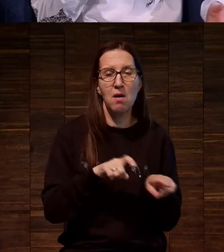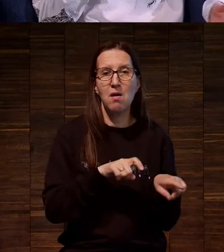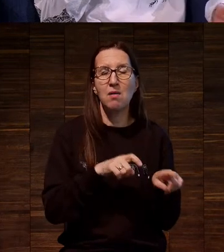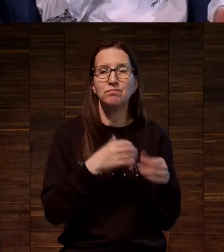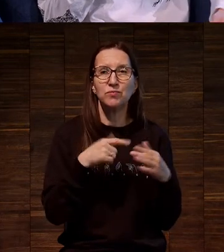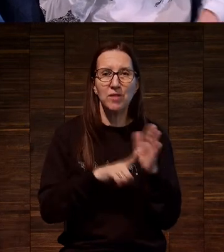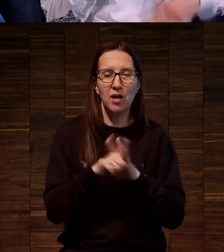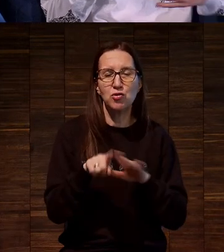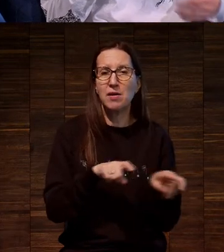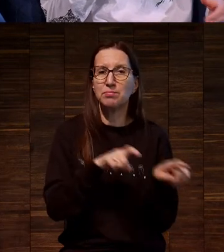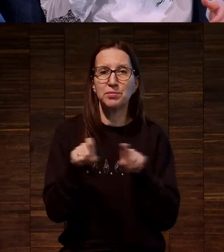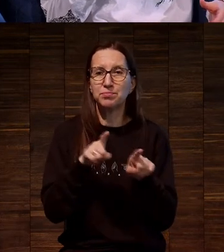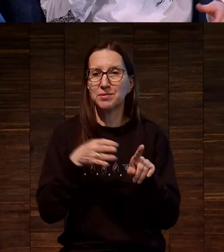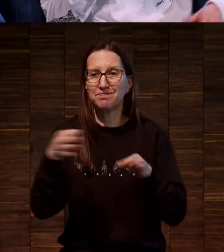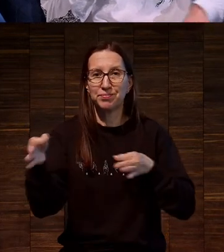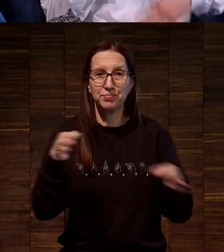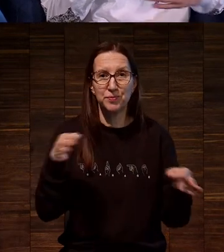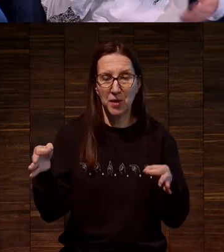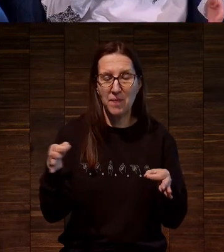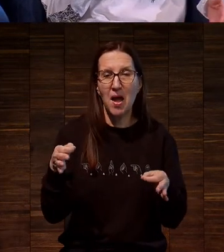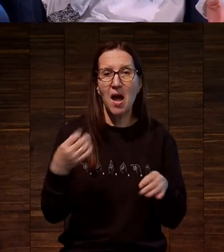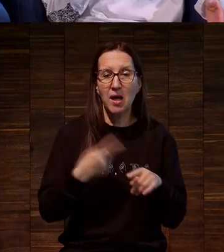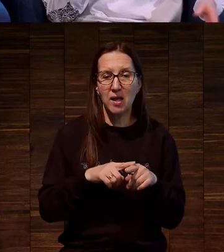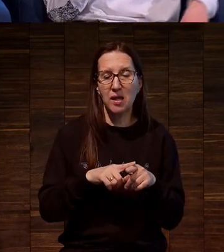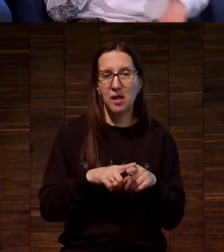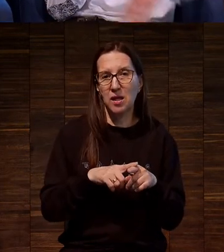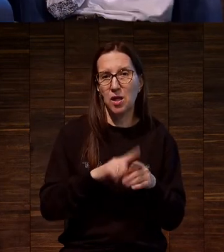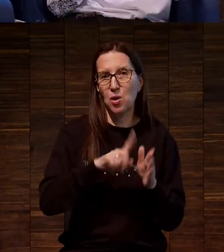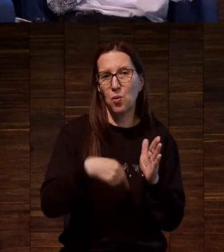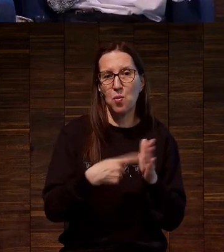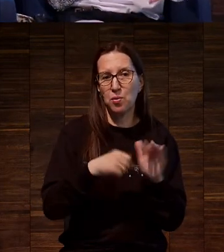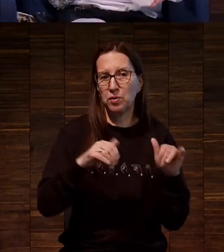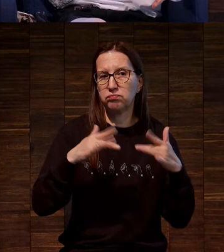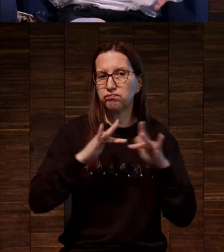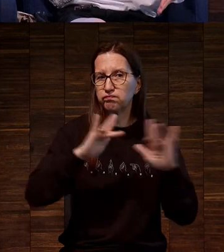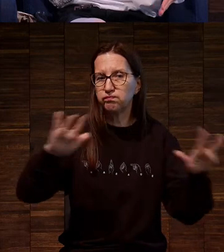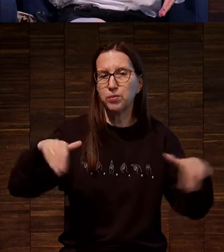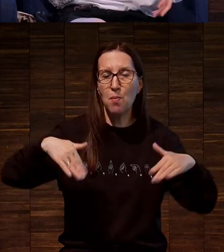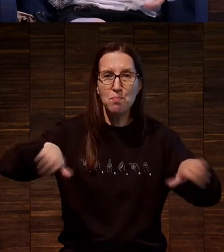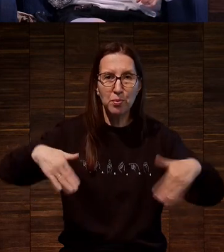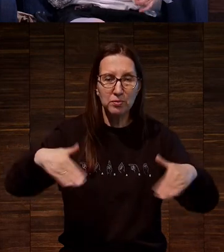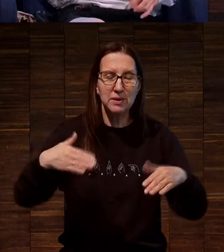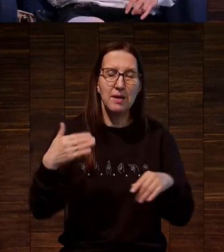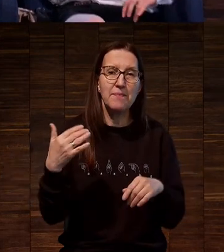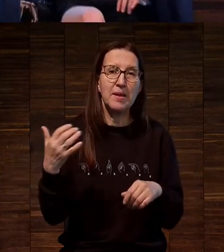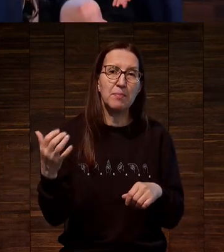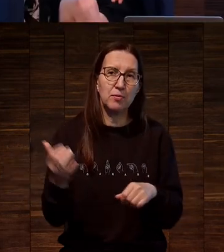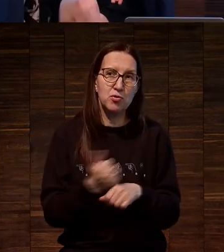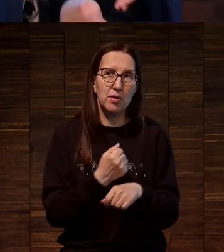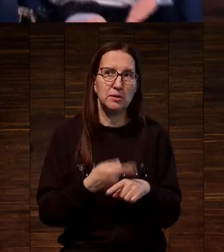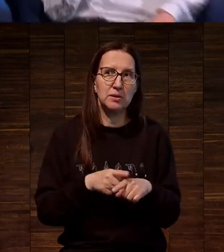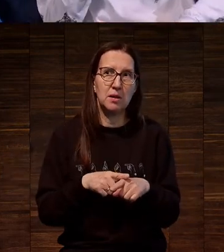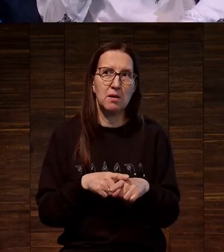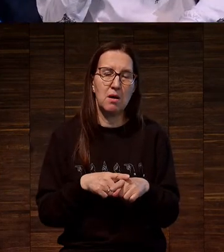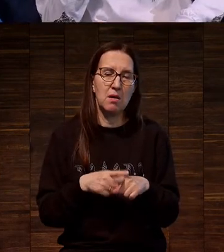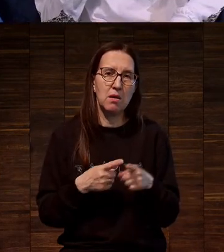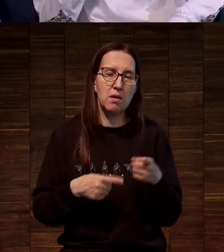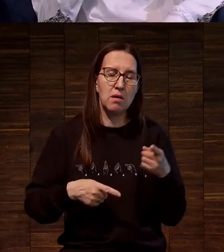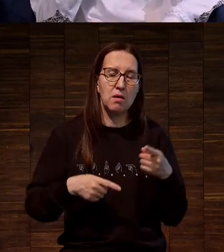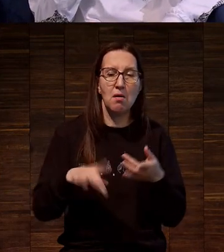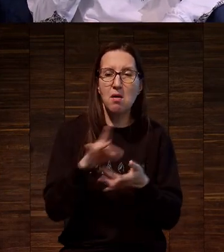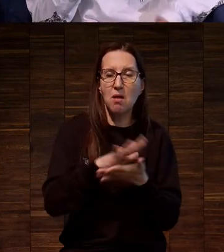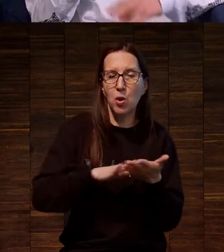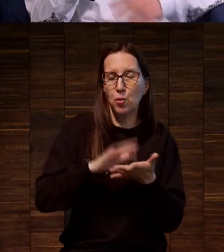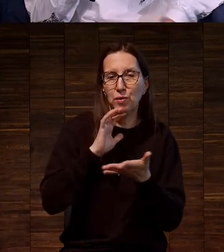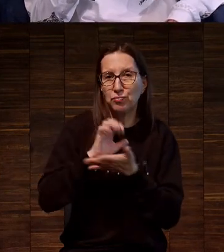в пригороды, и город опустел, районы стали разрушаться, художники заняли район Сохо. Надо сказать, что